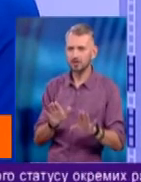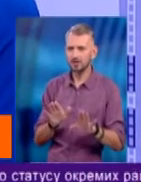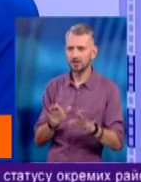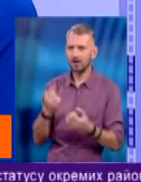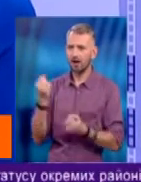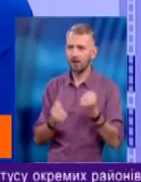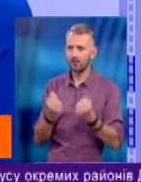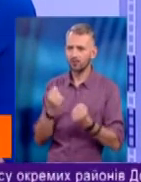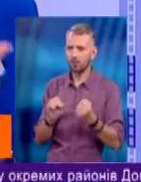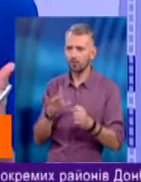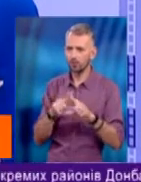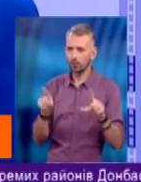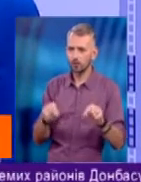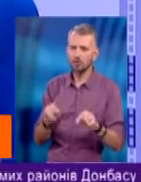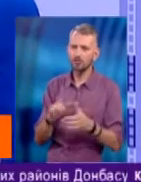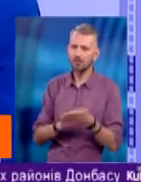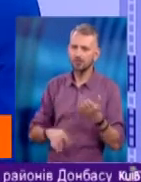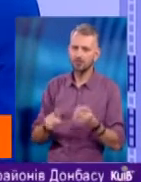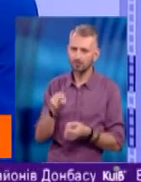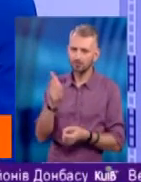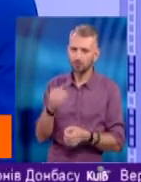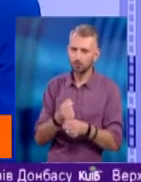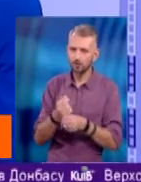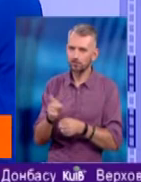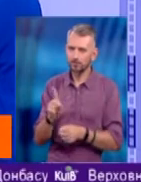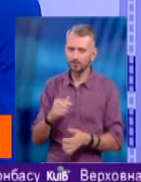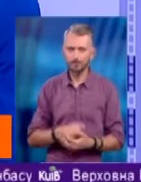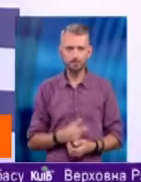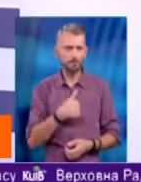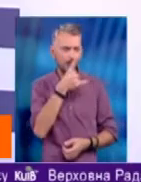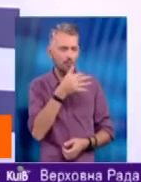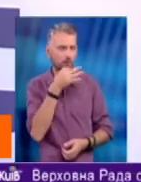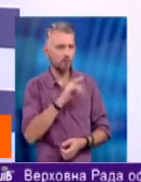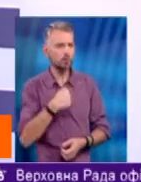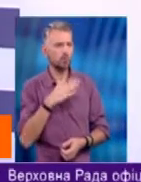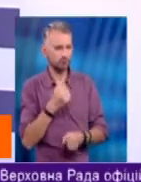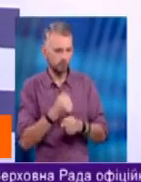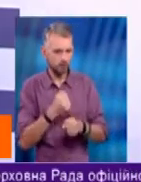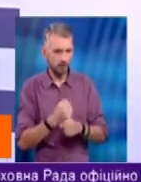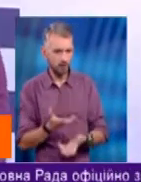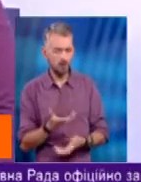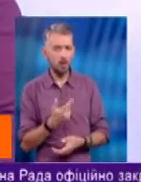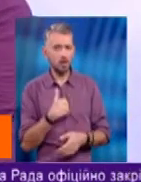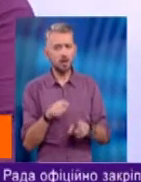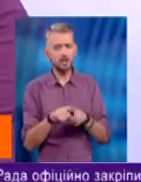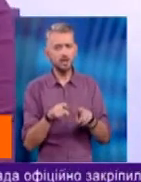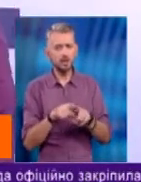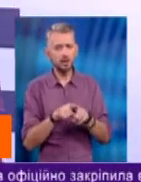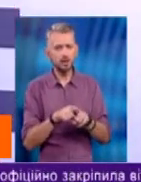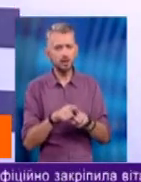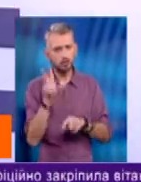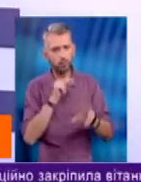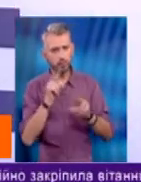авто на єврономерах, що тоді? Що ви будете робити? Ви знаєте, ну я не можу сказати, що ми будемо робити, тому що я все-таки уповаю